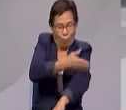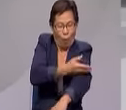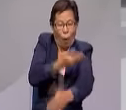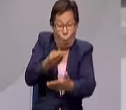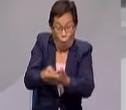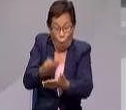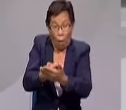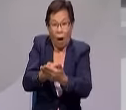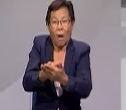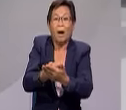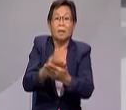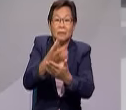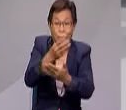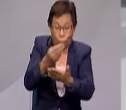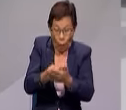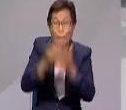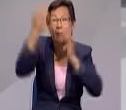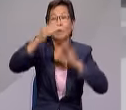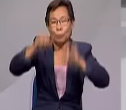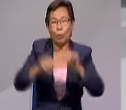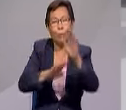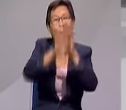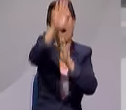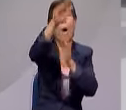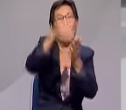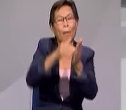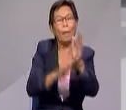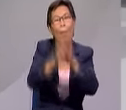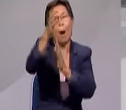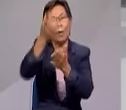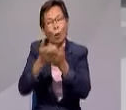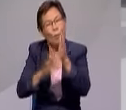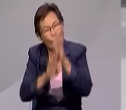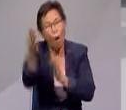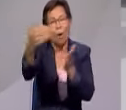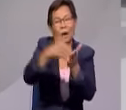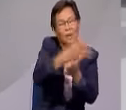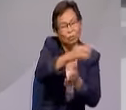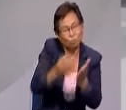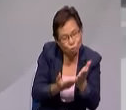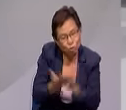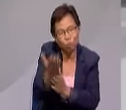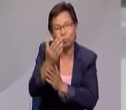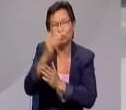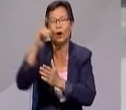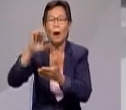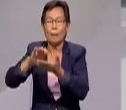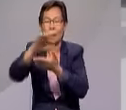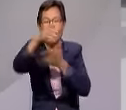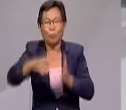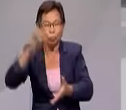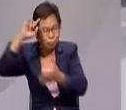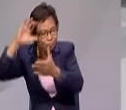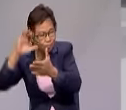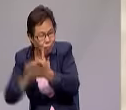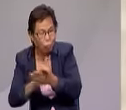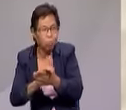fiskal dan keuangan negara mampu membangunkan semula pertumbuhan ekonomi sekaligus menarik keyakinan pelabur luar.